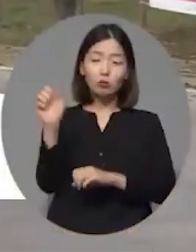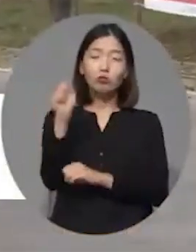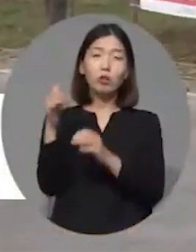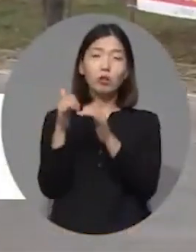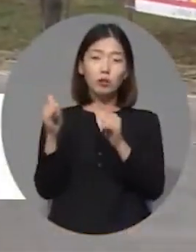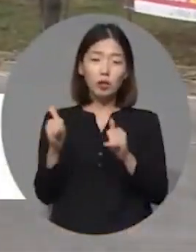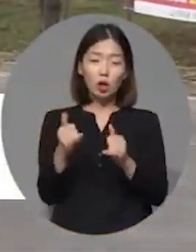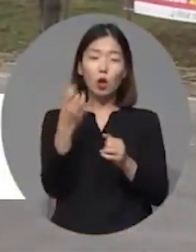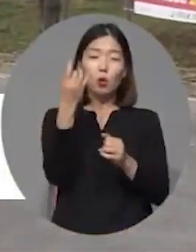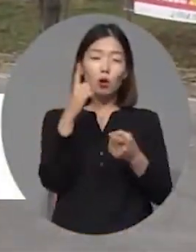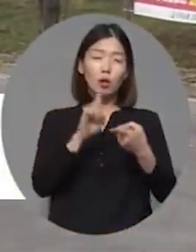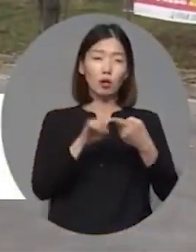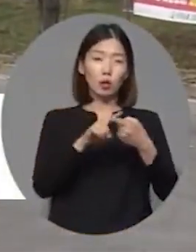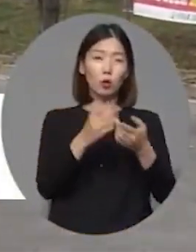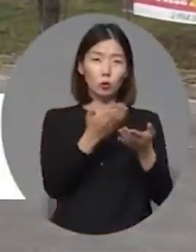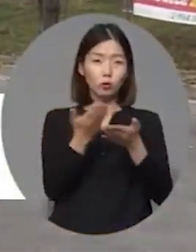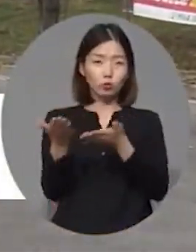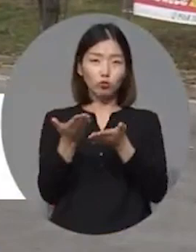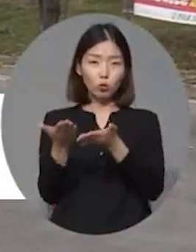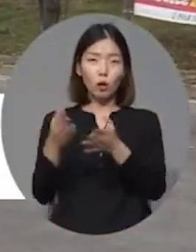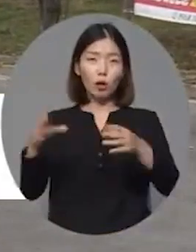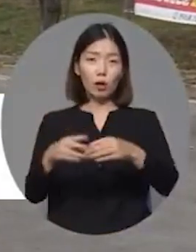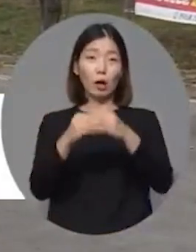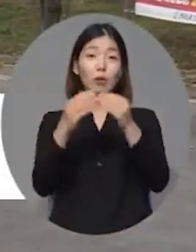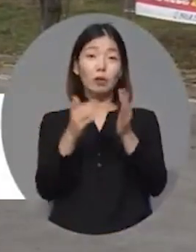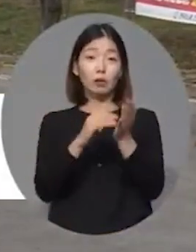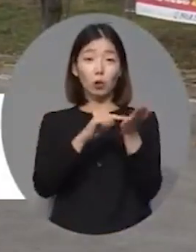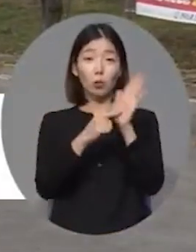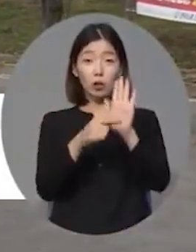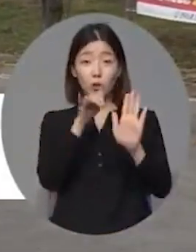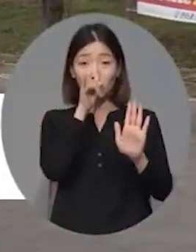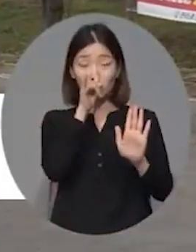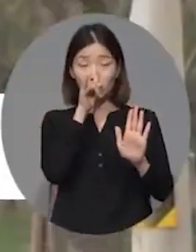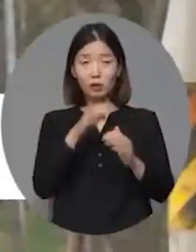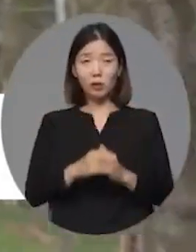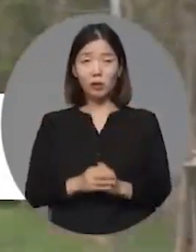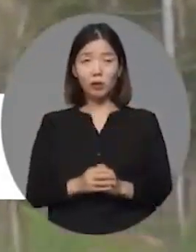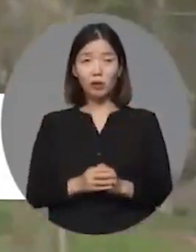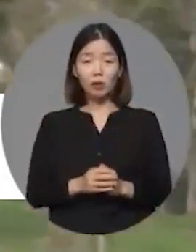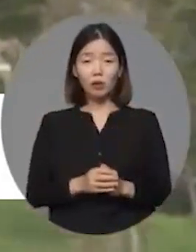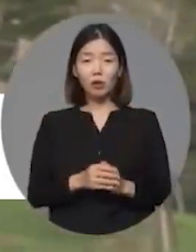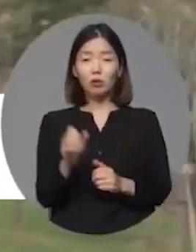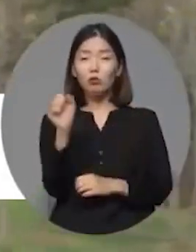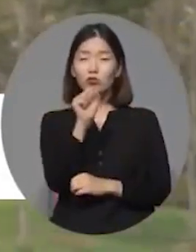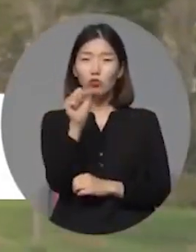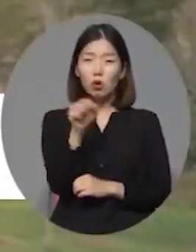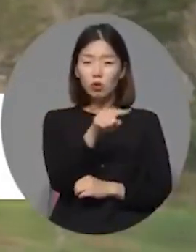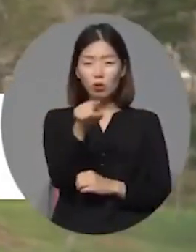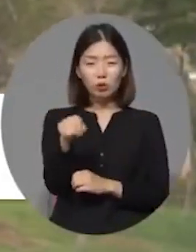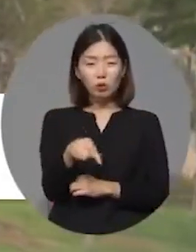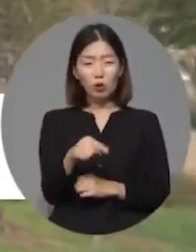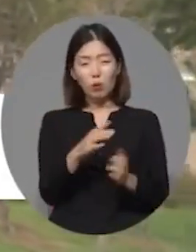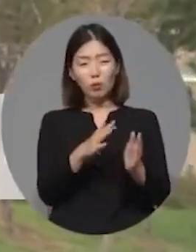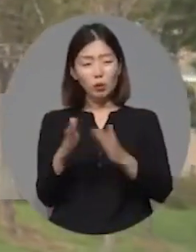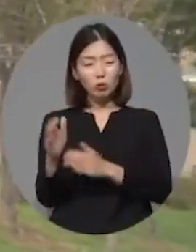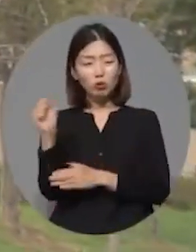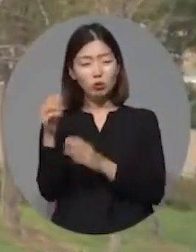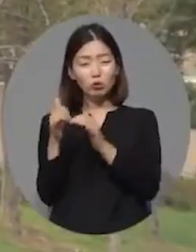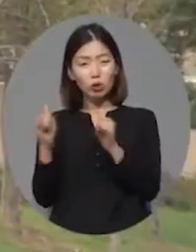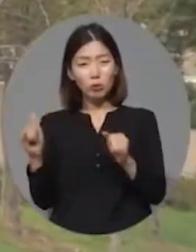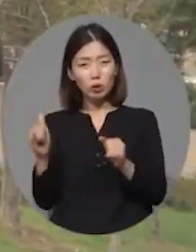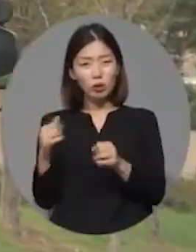정상 배차를 하기로 사측과 합의했다 고 밝혔지만 지평 태로 운영되고 있어 배제돼 떤 기사들이